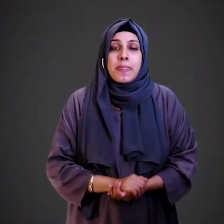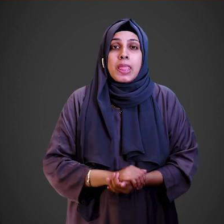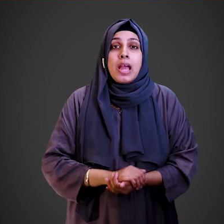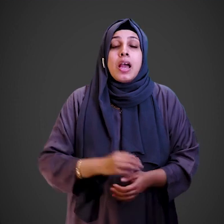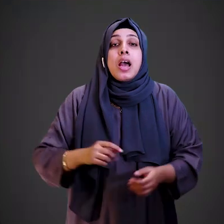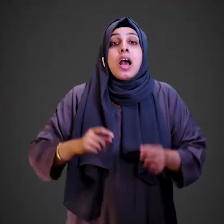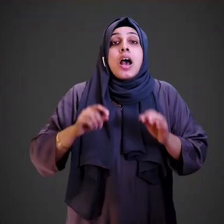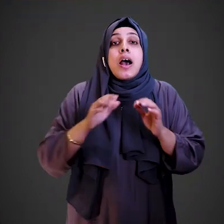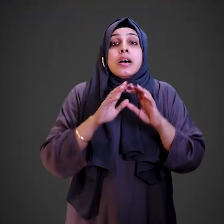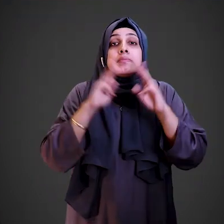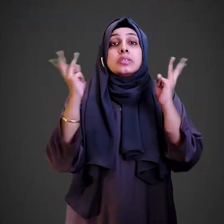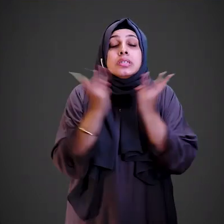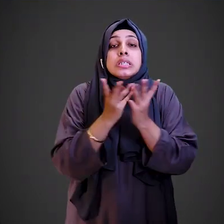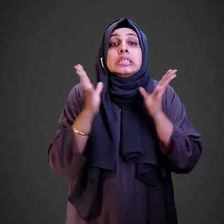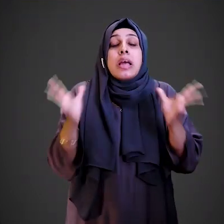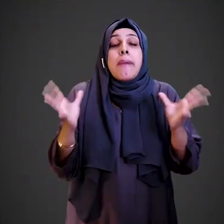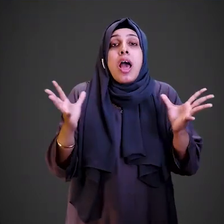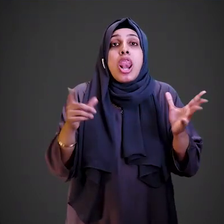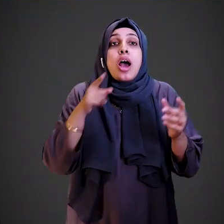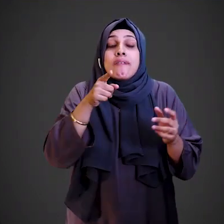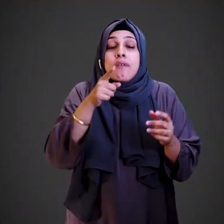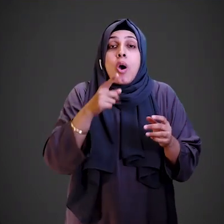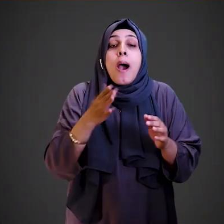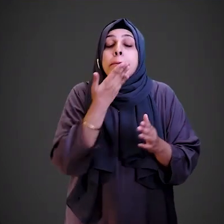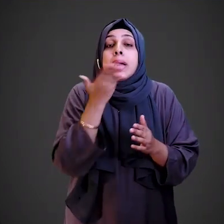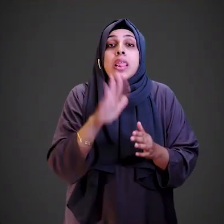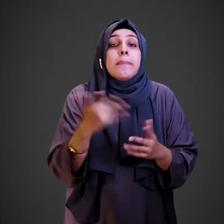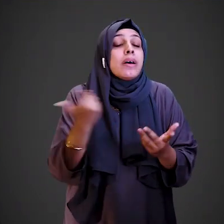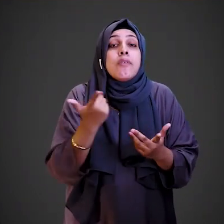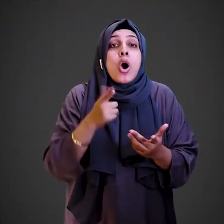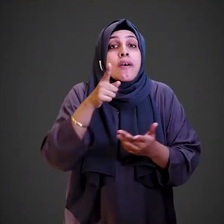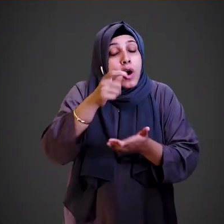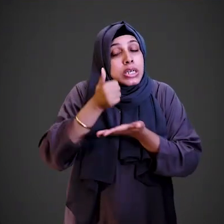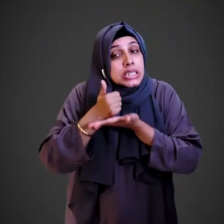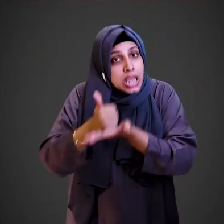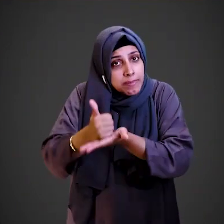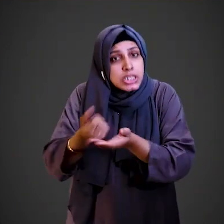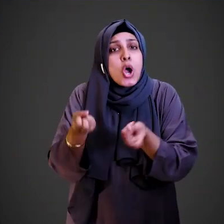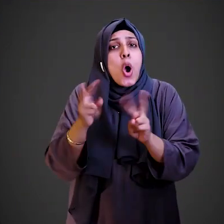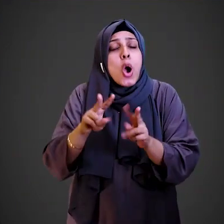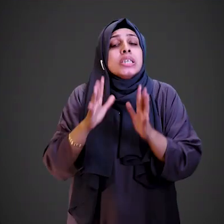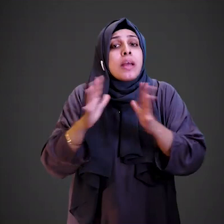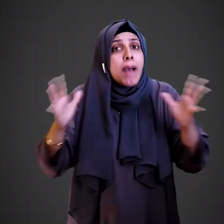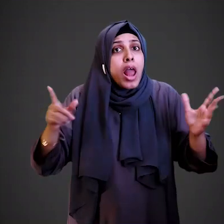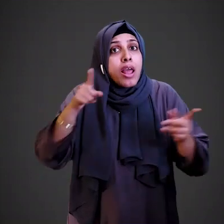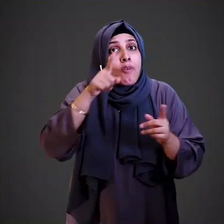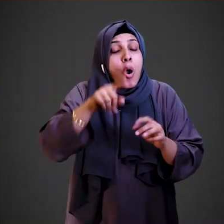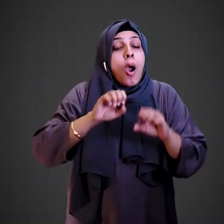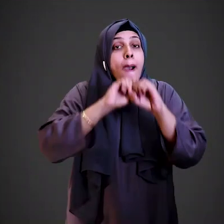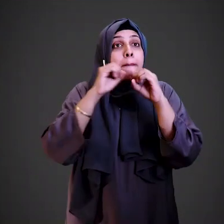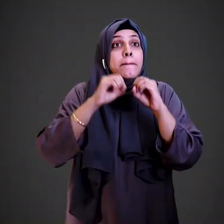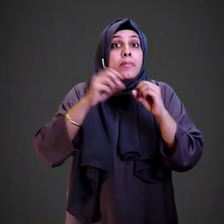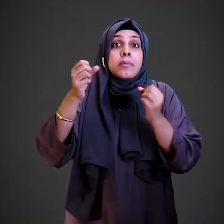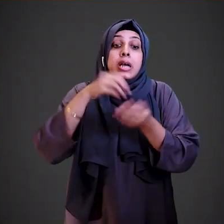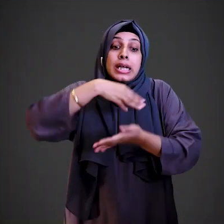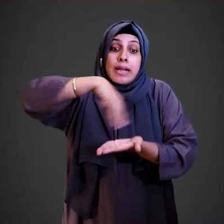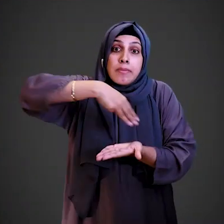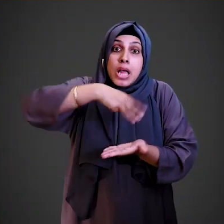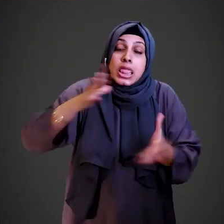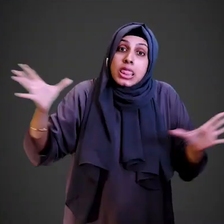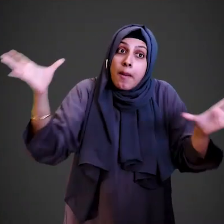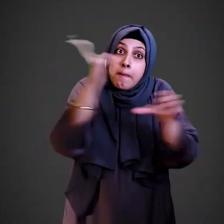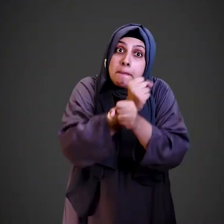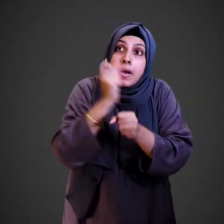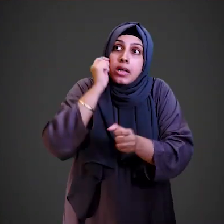पब्लिक गुड से मुराद तमाम वो अशिया और सर्विसेज हैं जो कि मुल्क के तमाम शहरियों को दस्तयाब हों। पब्लिक गुड की